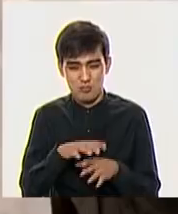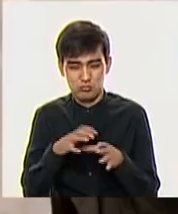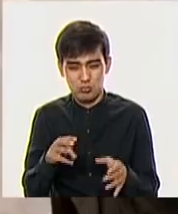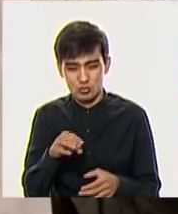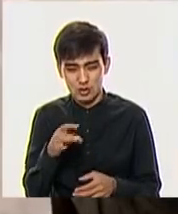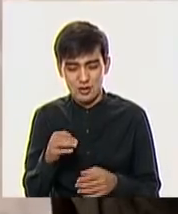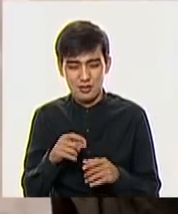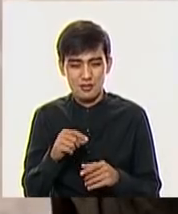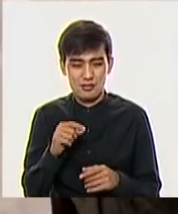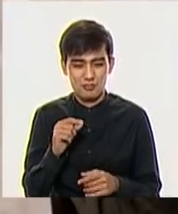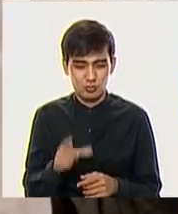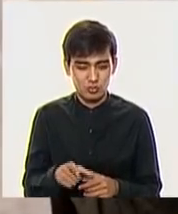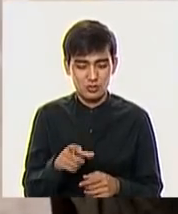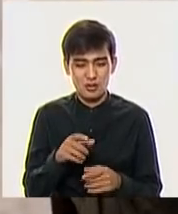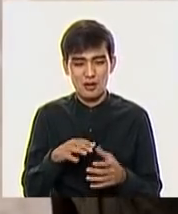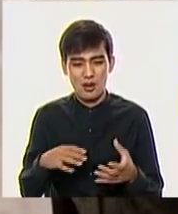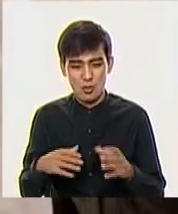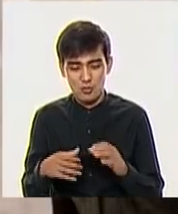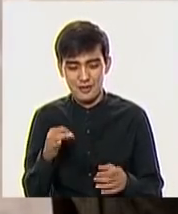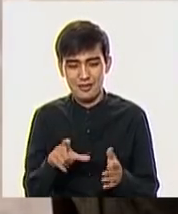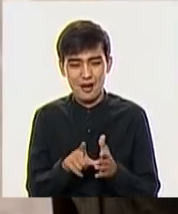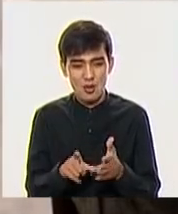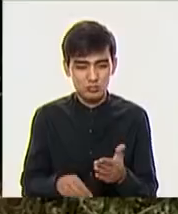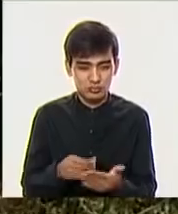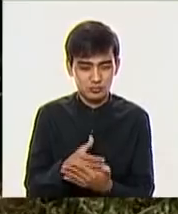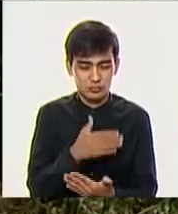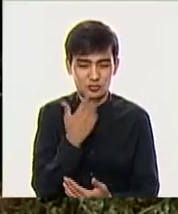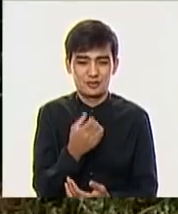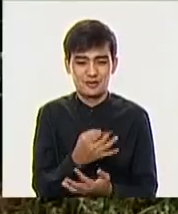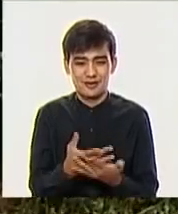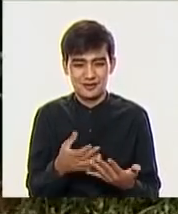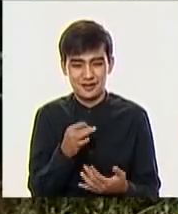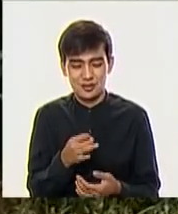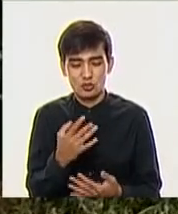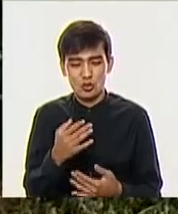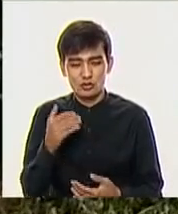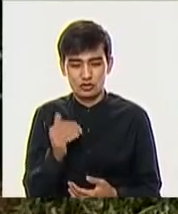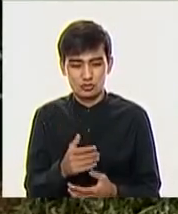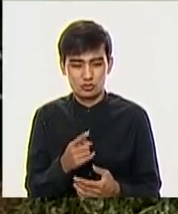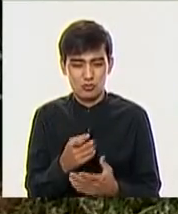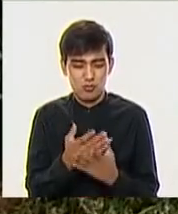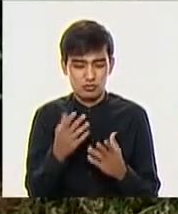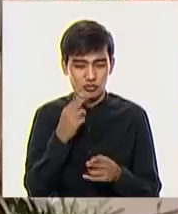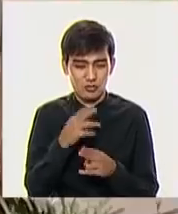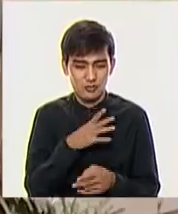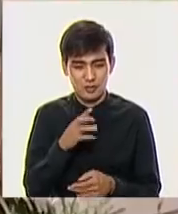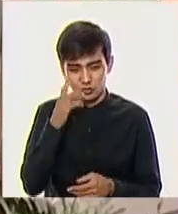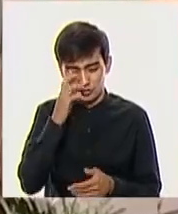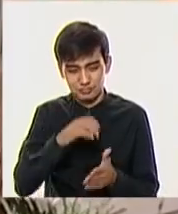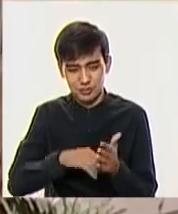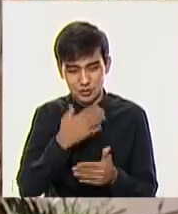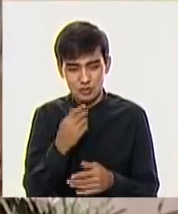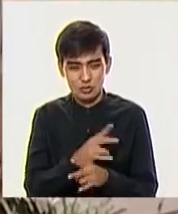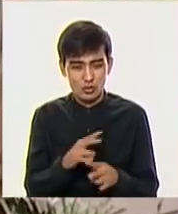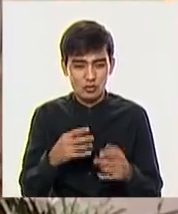– коробки, пакеты и бутылки – и не платят налоги в госказну. Сколько именно сотен тысяч недопоступают в бюджет, подсчитать никто